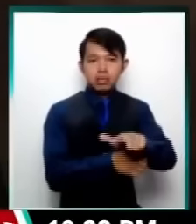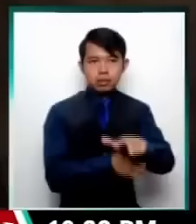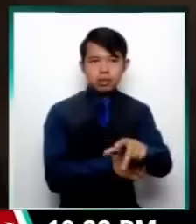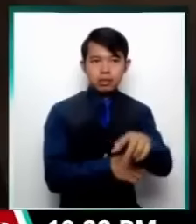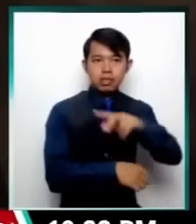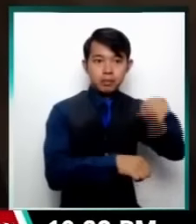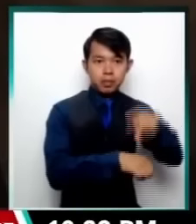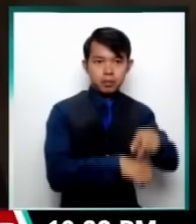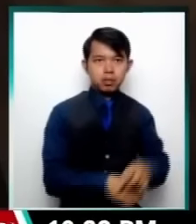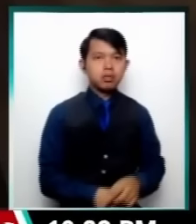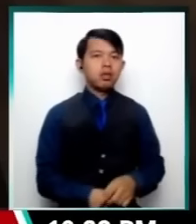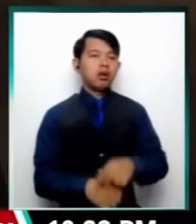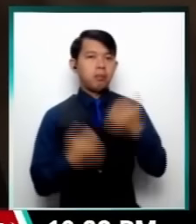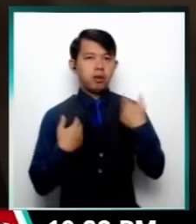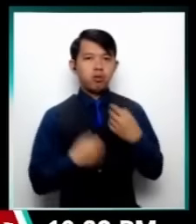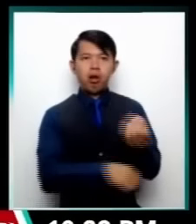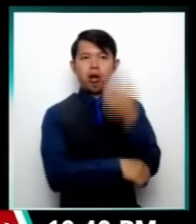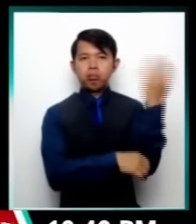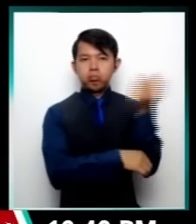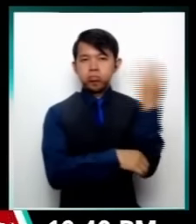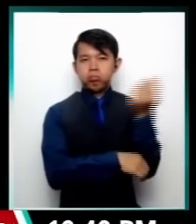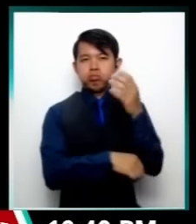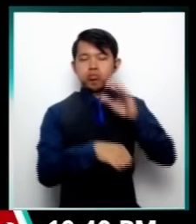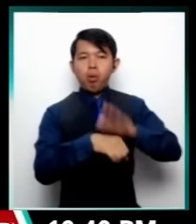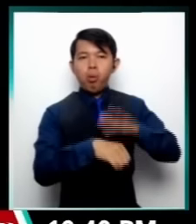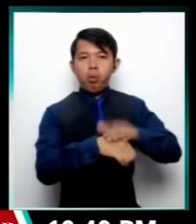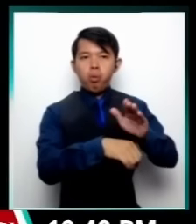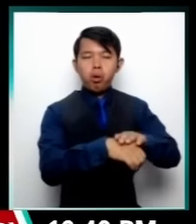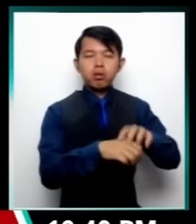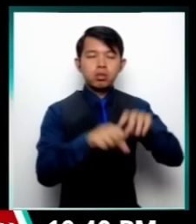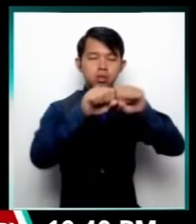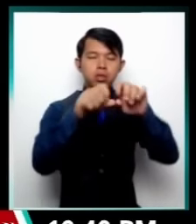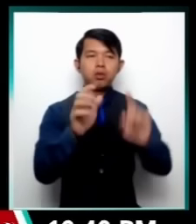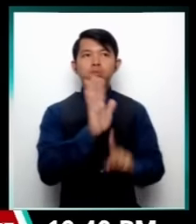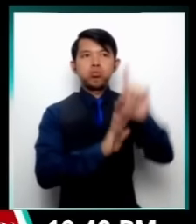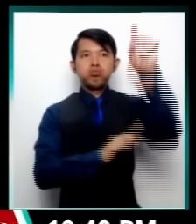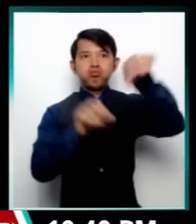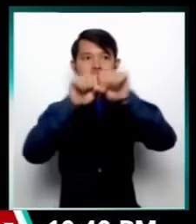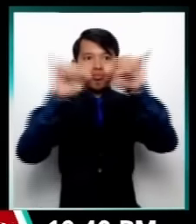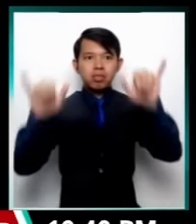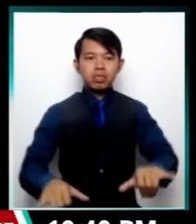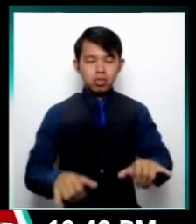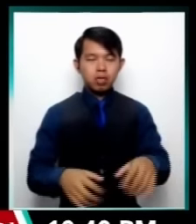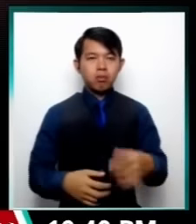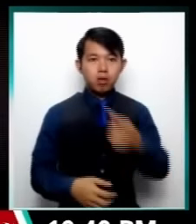missile alert warning system sa Tel Aviv. Inabutan kami habang nasa gitna ng biyahe.